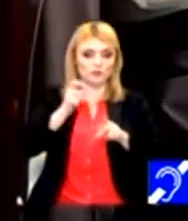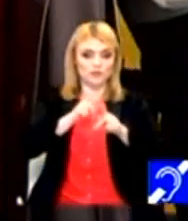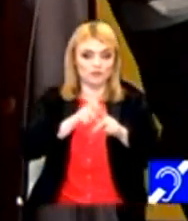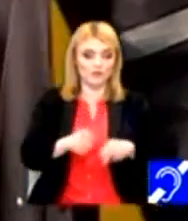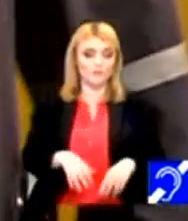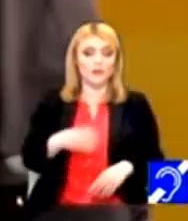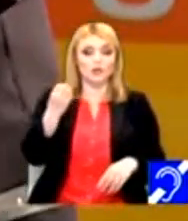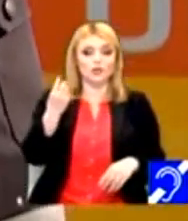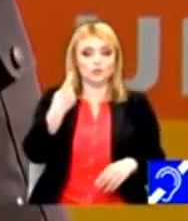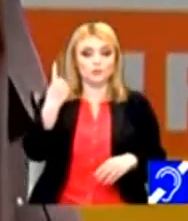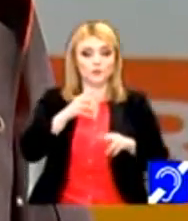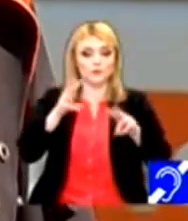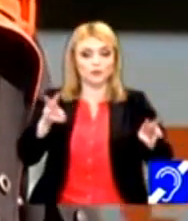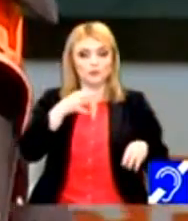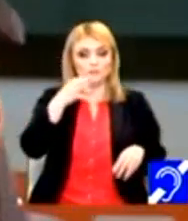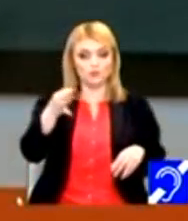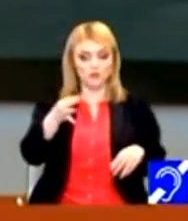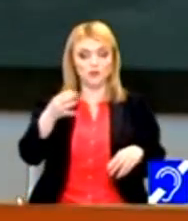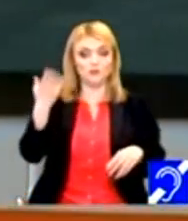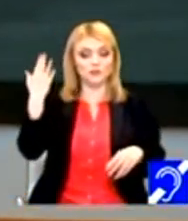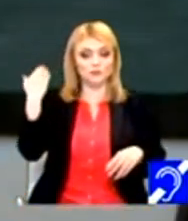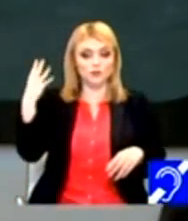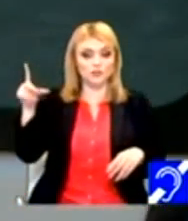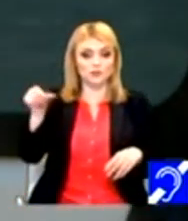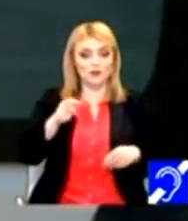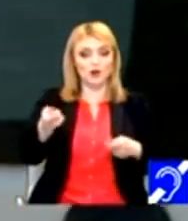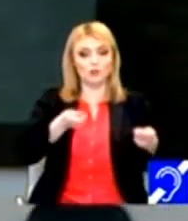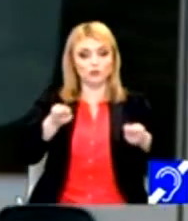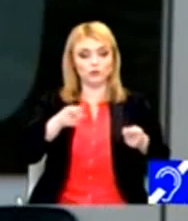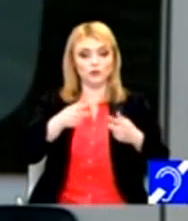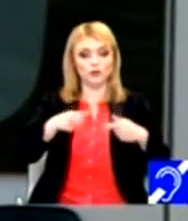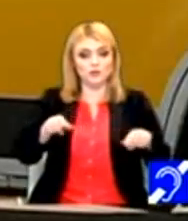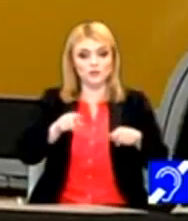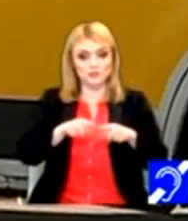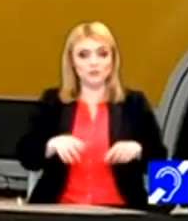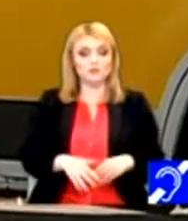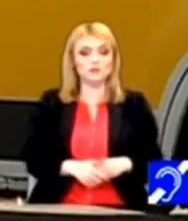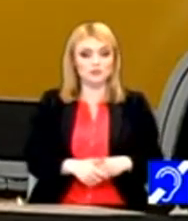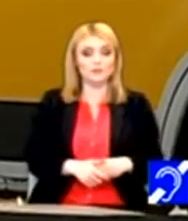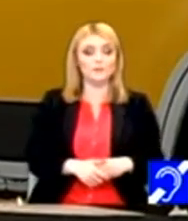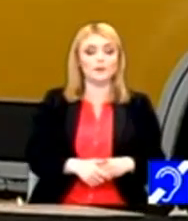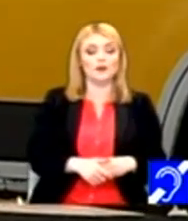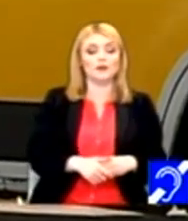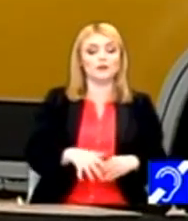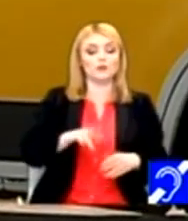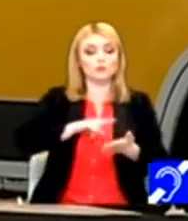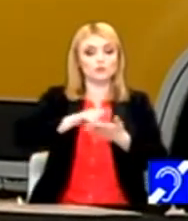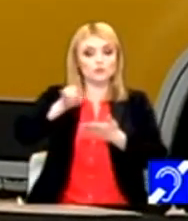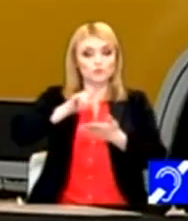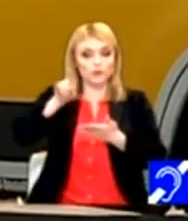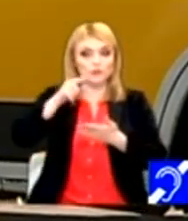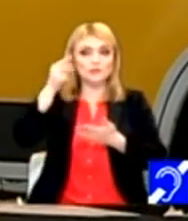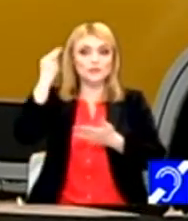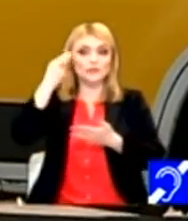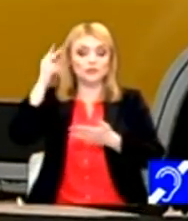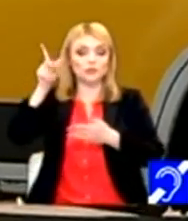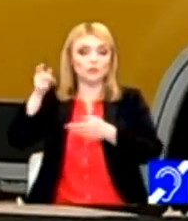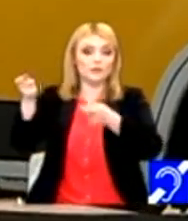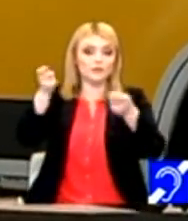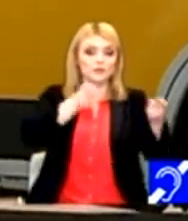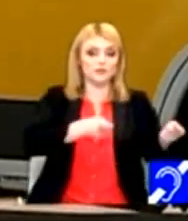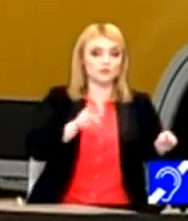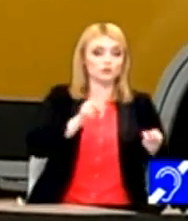În România, pelerinajele de florii sunt suspendate. Preoții vor sfinți ramuri de salcie în biserici, după care vor fi distribuite